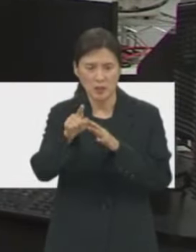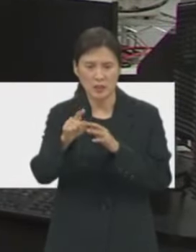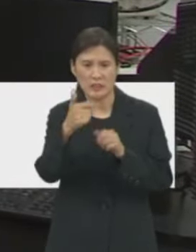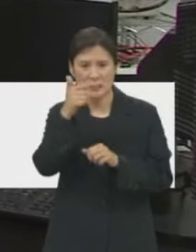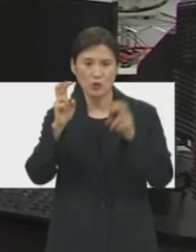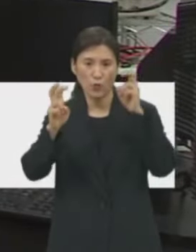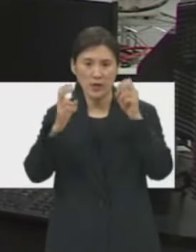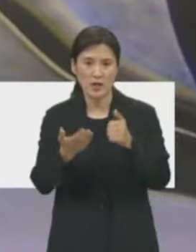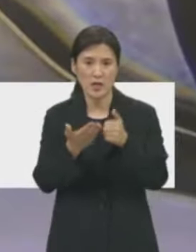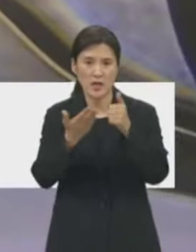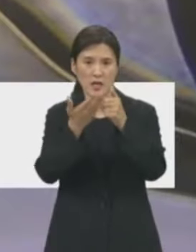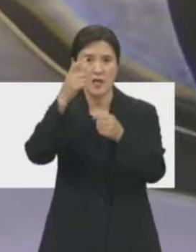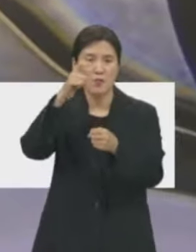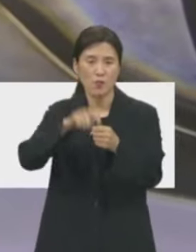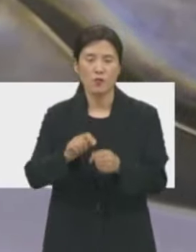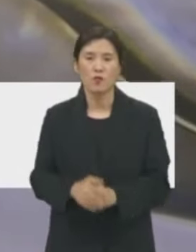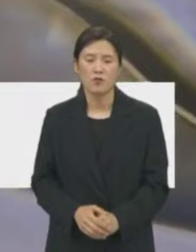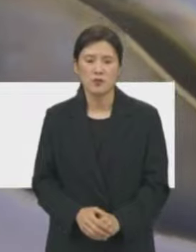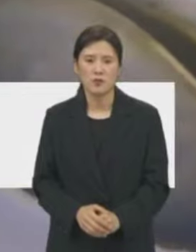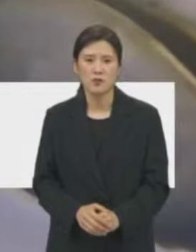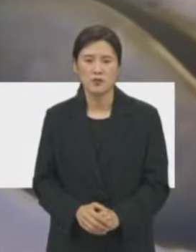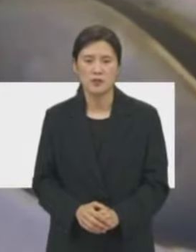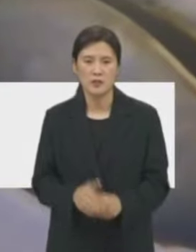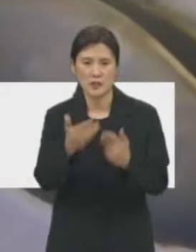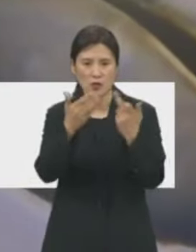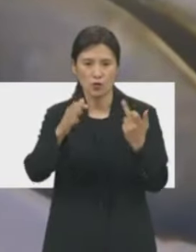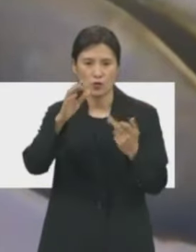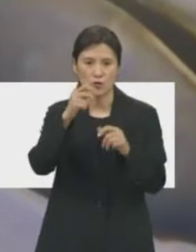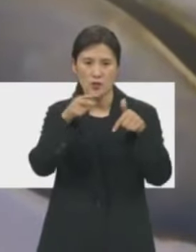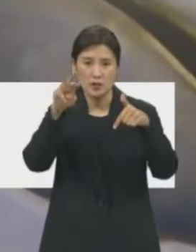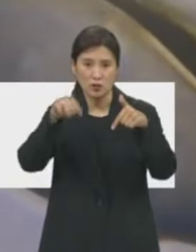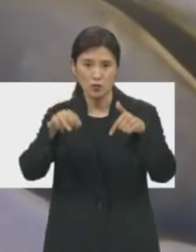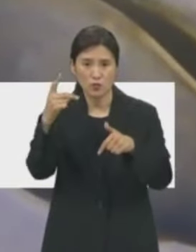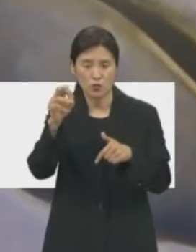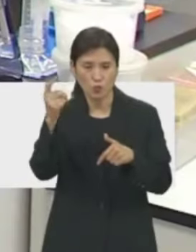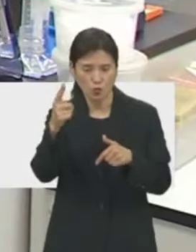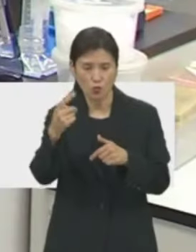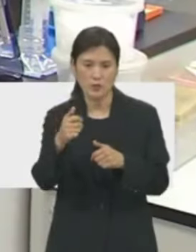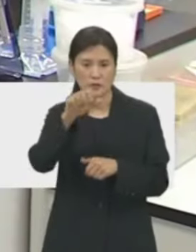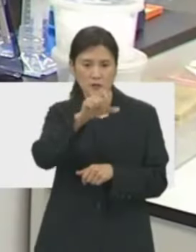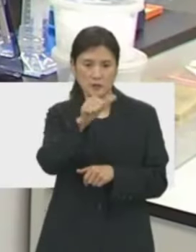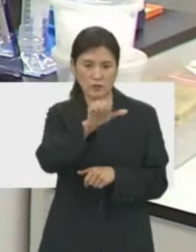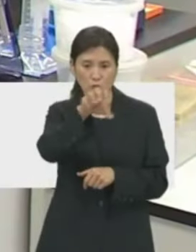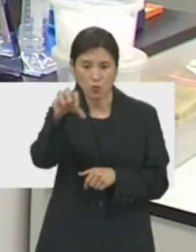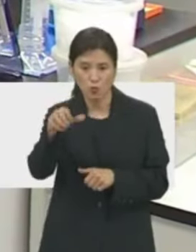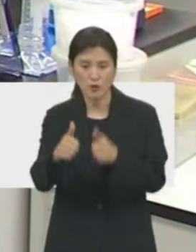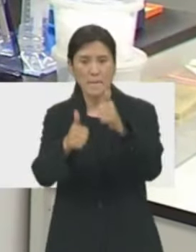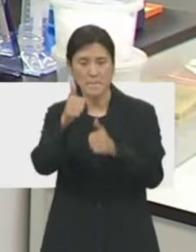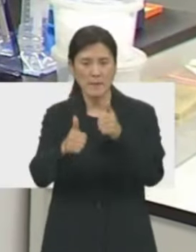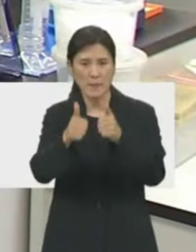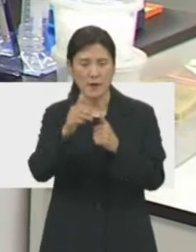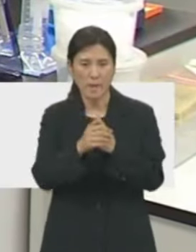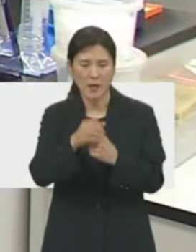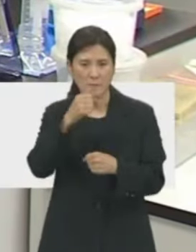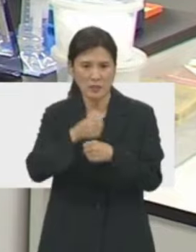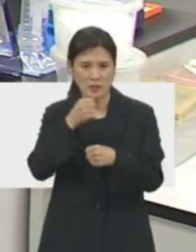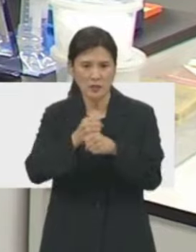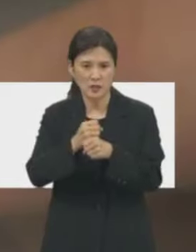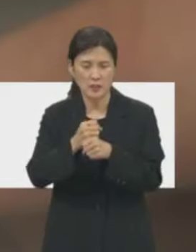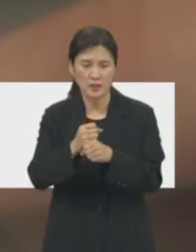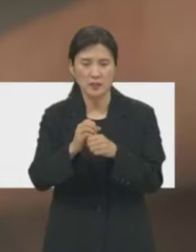육성한다는 전략을 내세웠습니다 강원도와 인천송도 등 다섯 국과 경쟁을 펼쳐는 데 생산은 물론